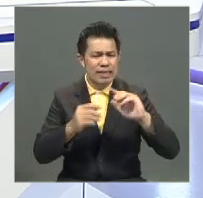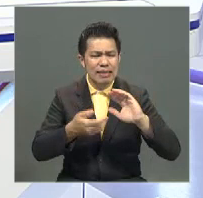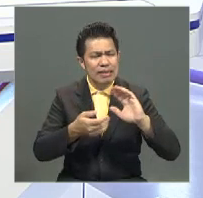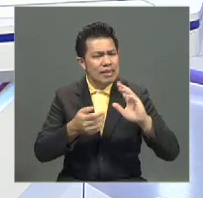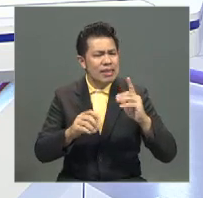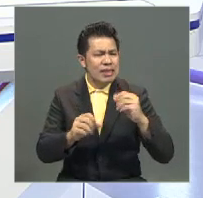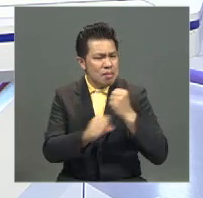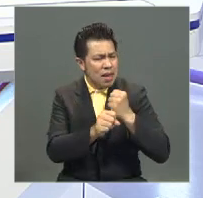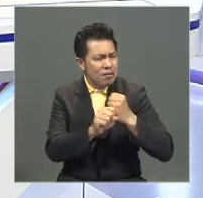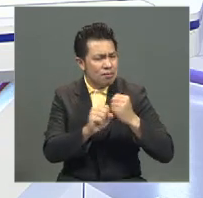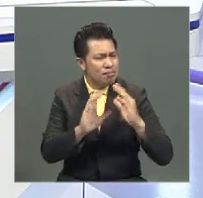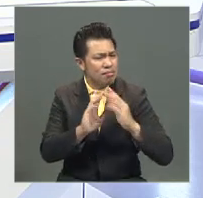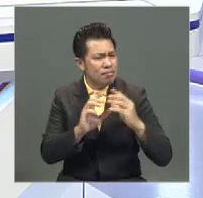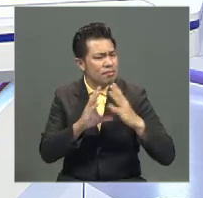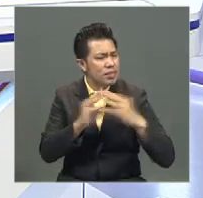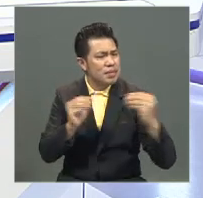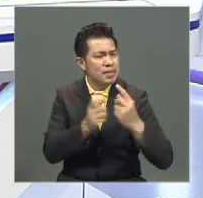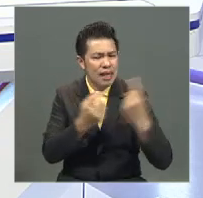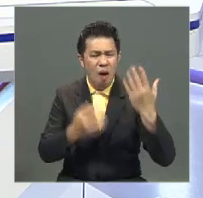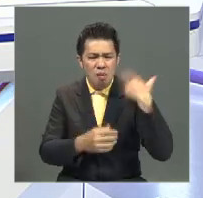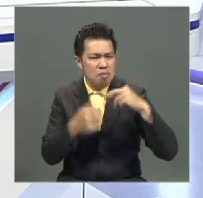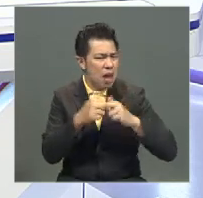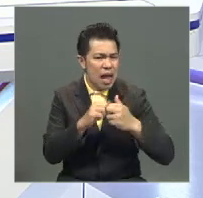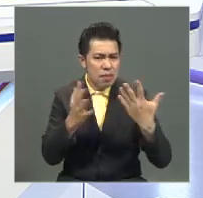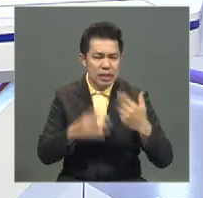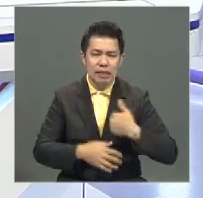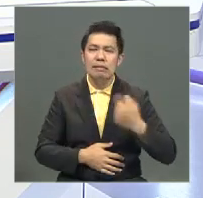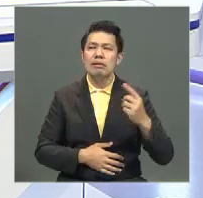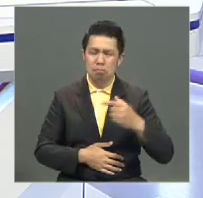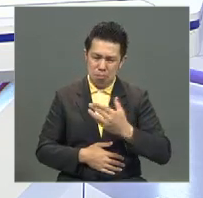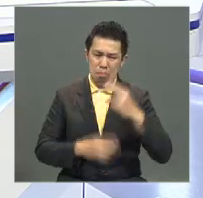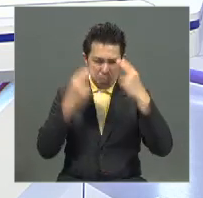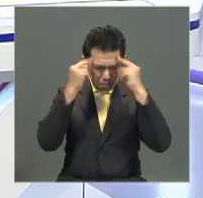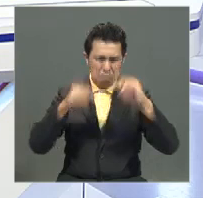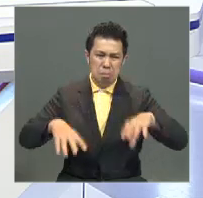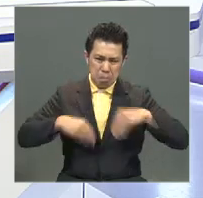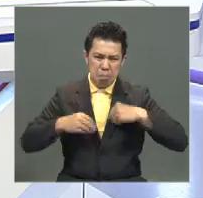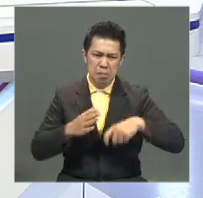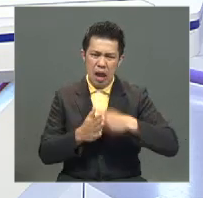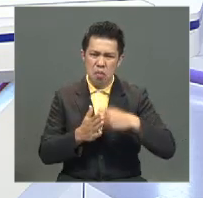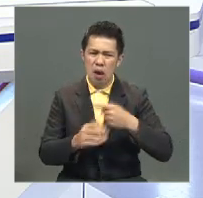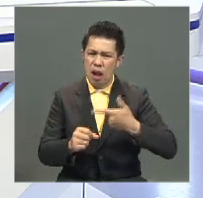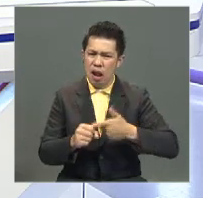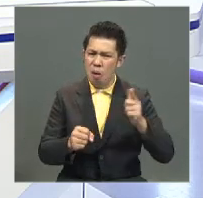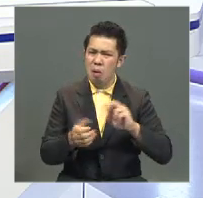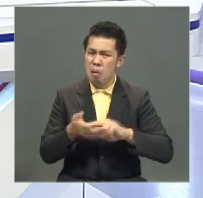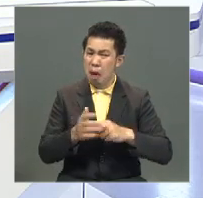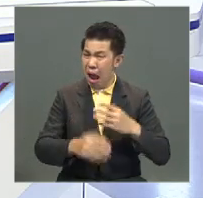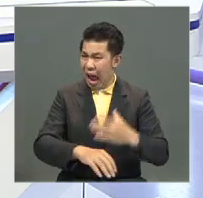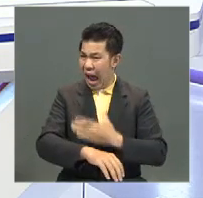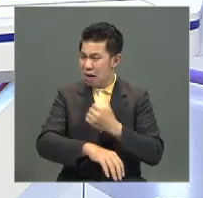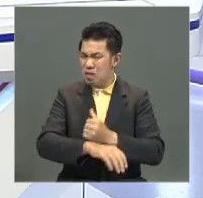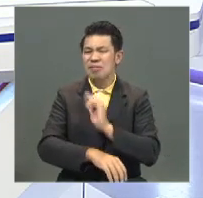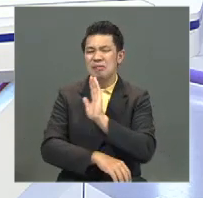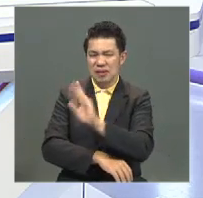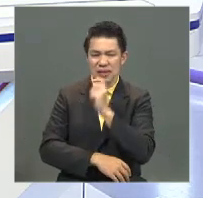นะคือทำงานร่วมกันมาที่ผ่านมาก็ไม่ได้มีปัญหาอะไรเลยแต่ตัวท่านเองก็ยอมรับว่าสาเหตุของการลาออกเนี่ย ป็นเรื่องของการเมืองอันนี้ท่านน